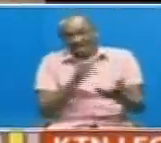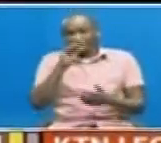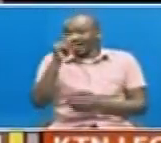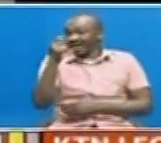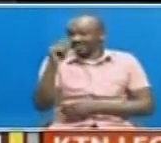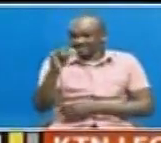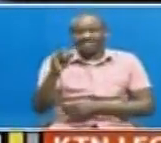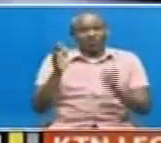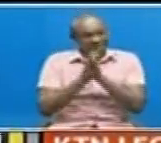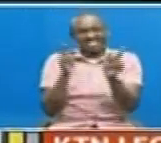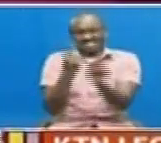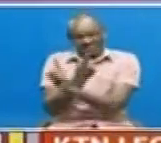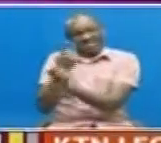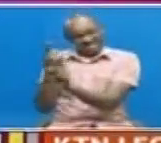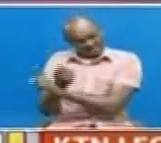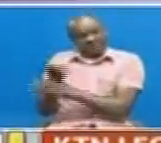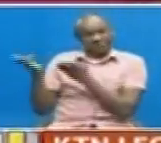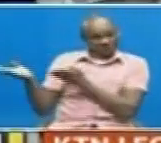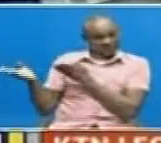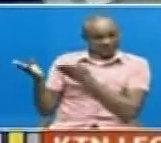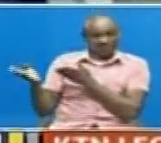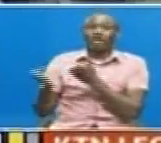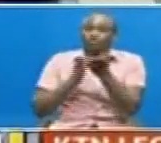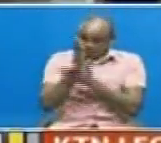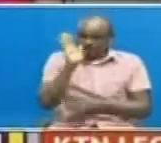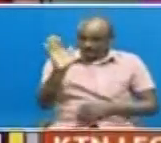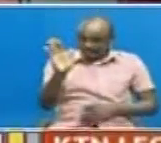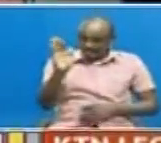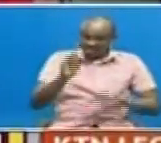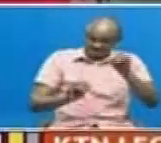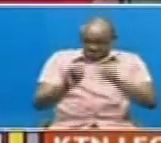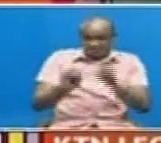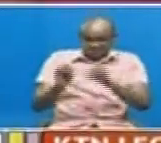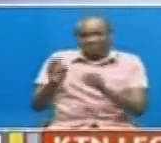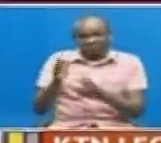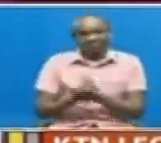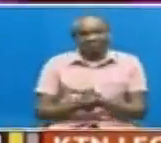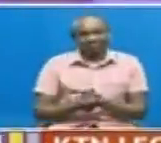vile chake Willy Paul na vibao vingine sufufu vimepitia mikononi mwake.